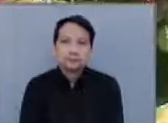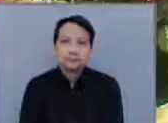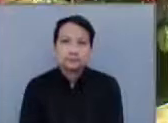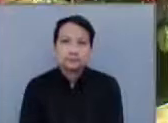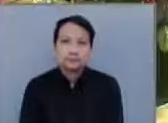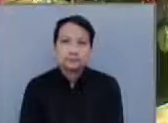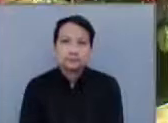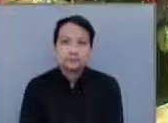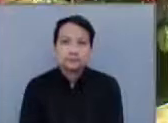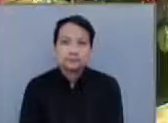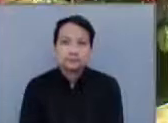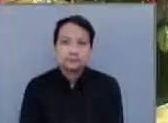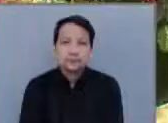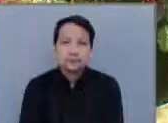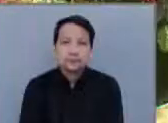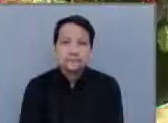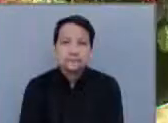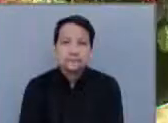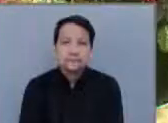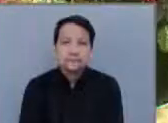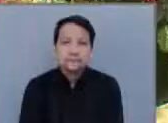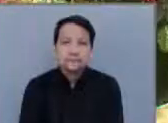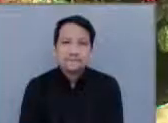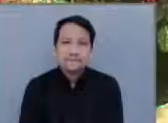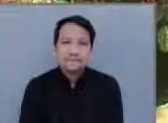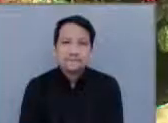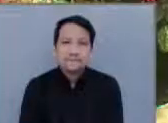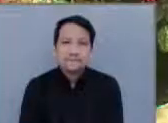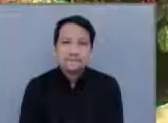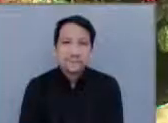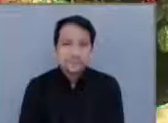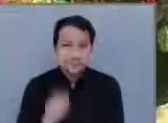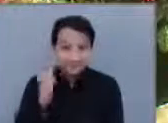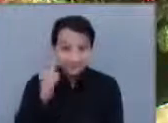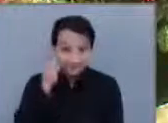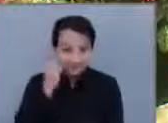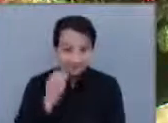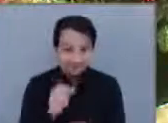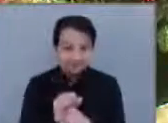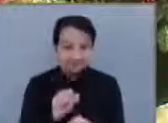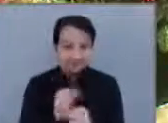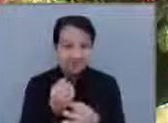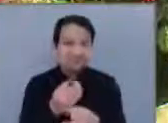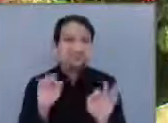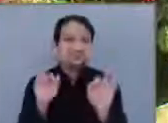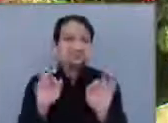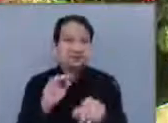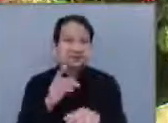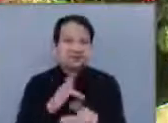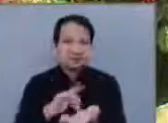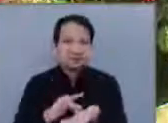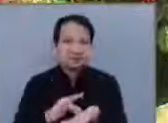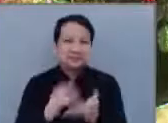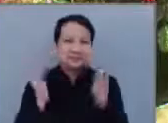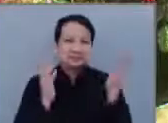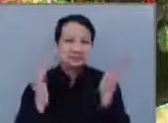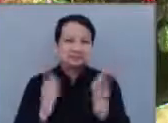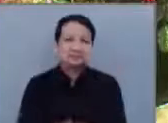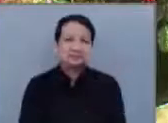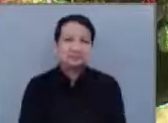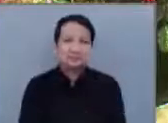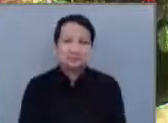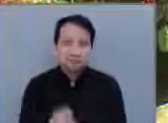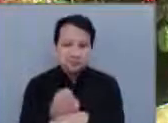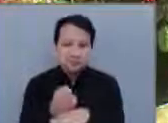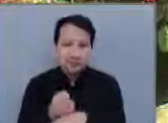Sa ating government at work, libreng medical services handog sa mga residente ng isang barangay sa Maribelas, Bataan. At lokal na pamahalaan ng